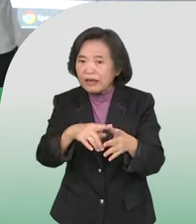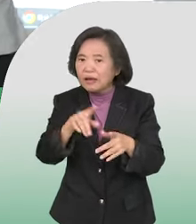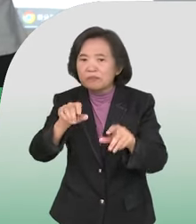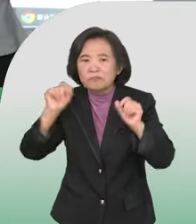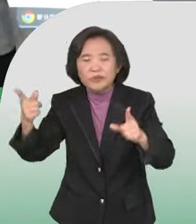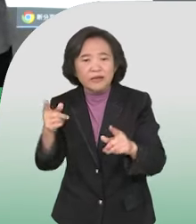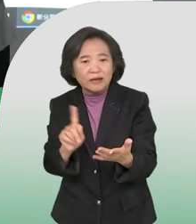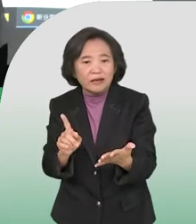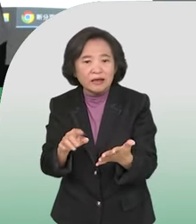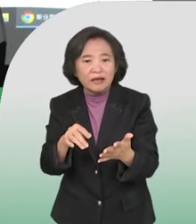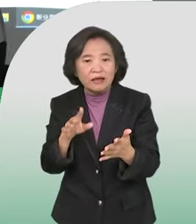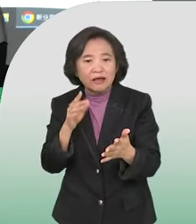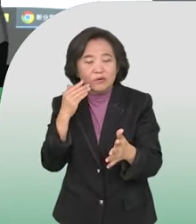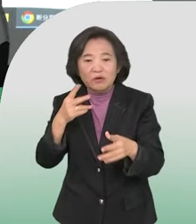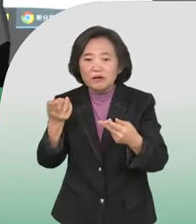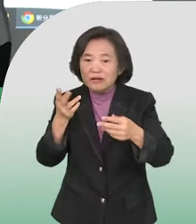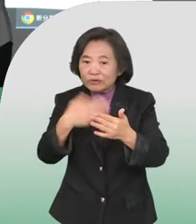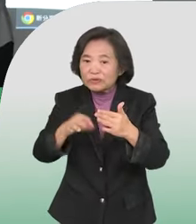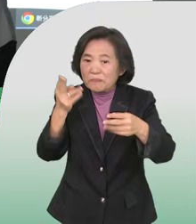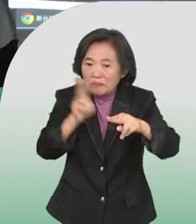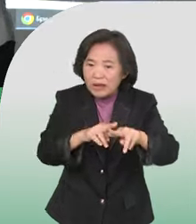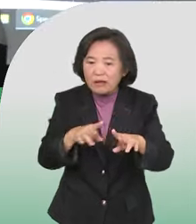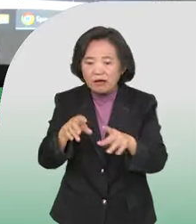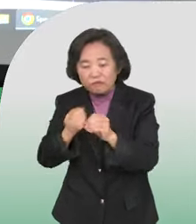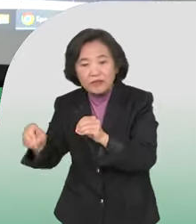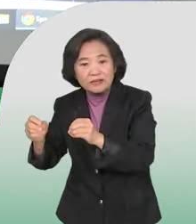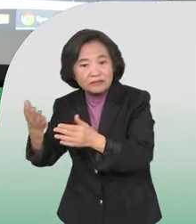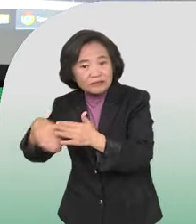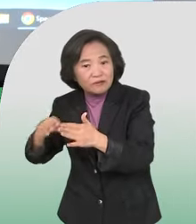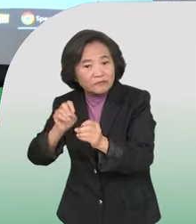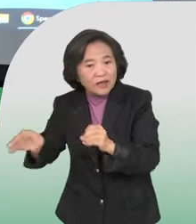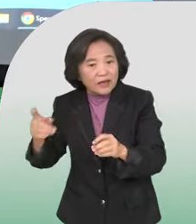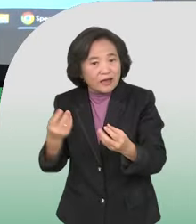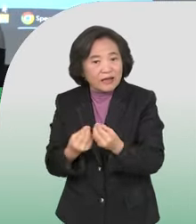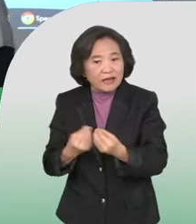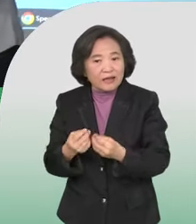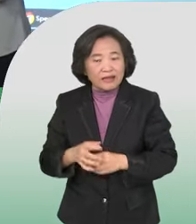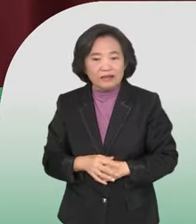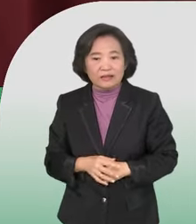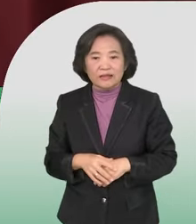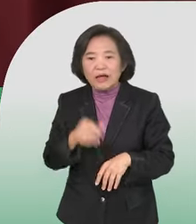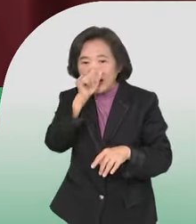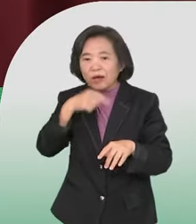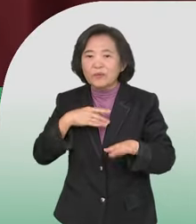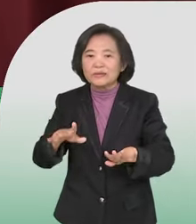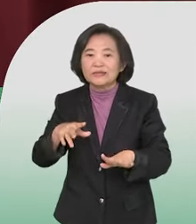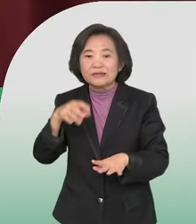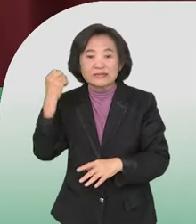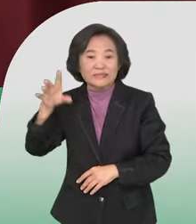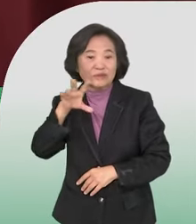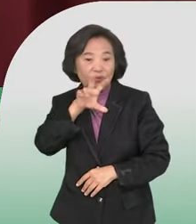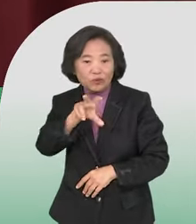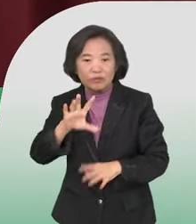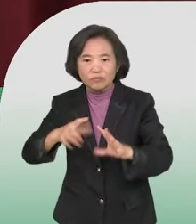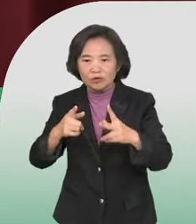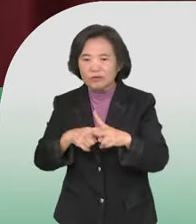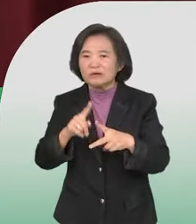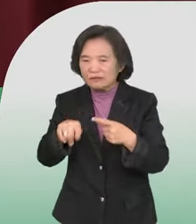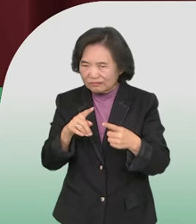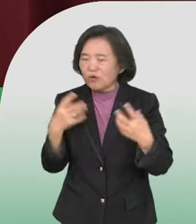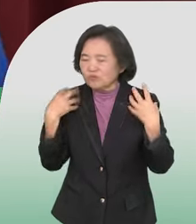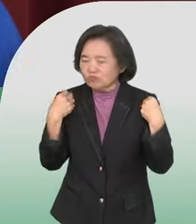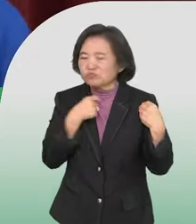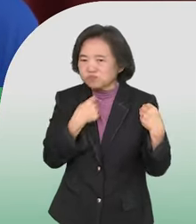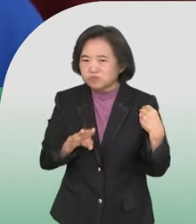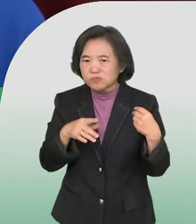那 分校跟分校那些有没有？ 校长在这里 并没有。 新威国小就是保留下来。因